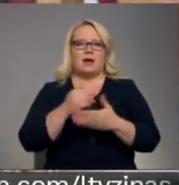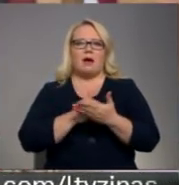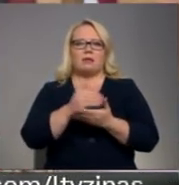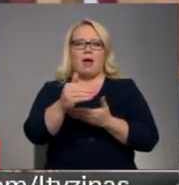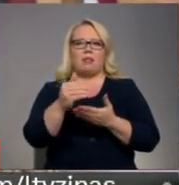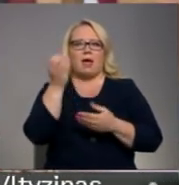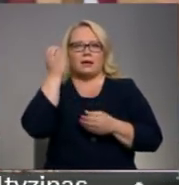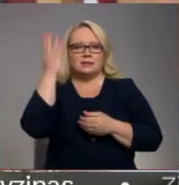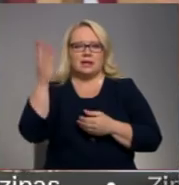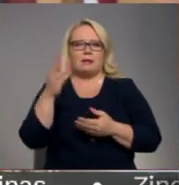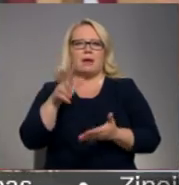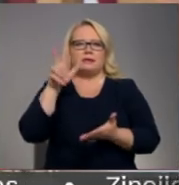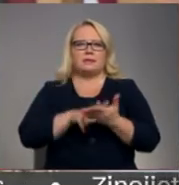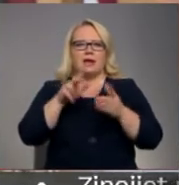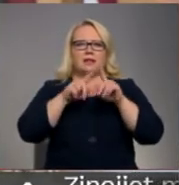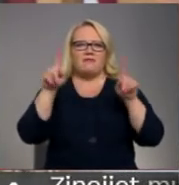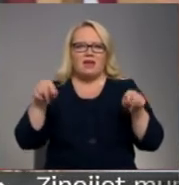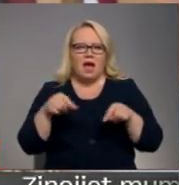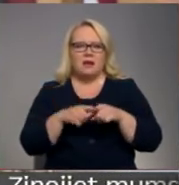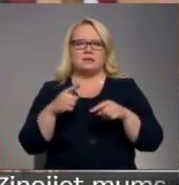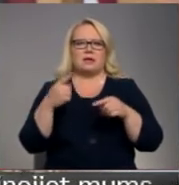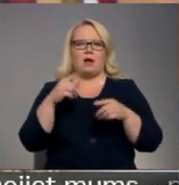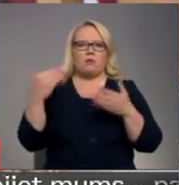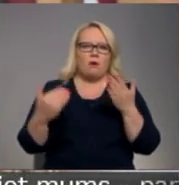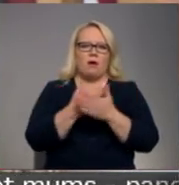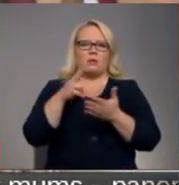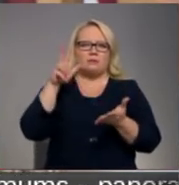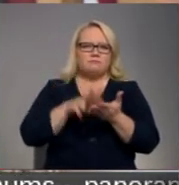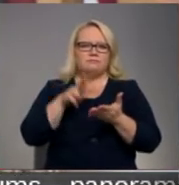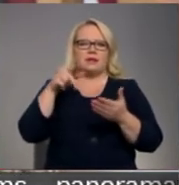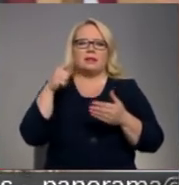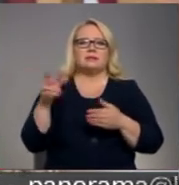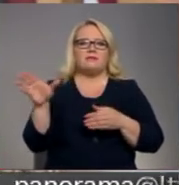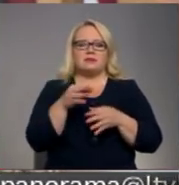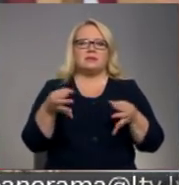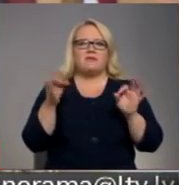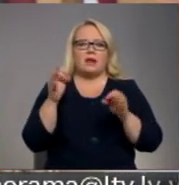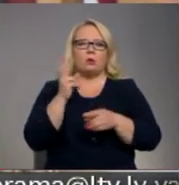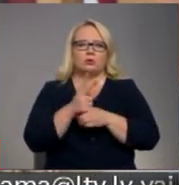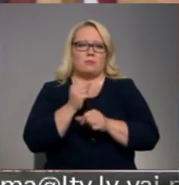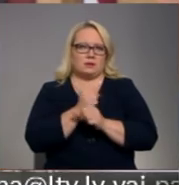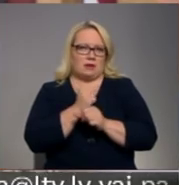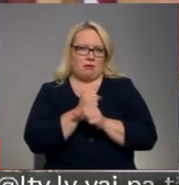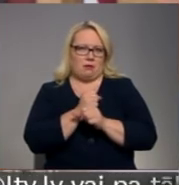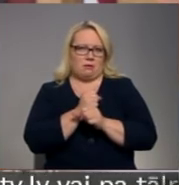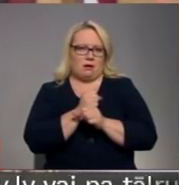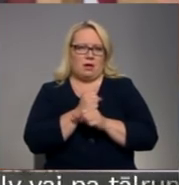sertifikācija, resertifikācija, nu tie ir ļoti konkrēti uzdevumi, kas tad arī noteiktā laikā ir jāizdara. Bet nu